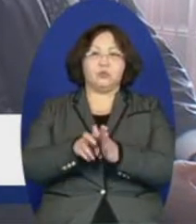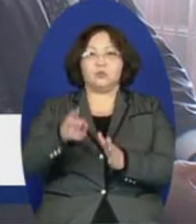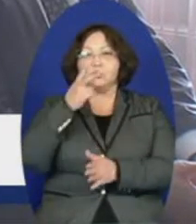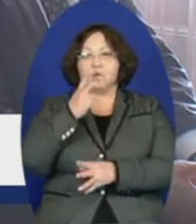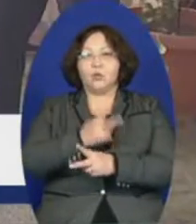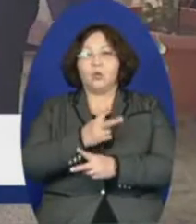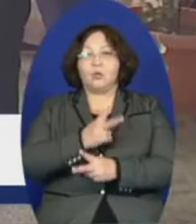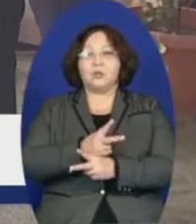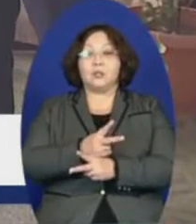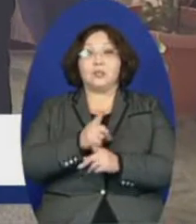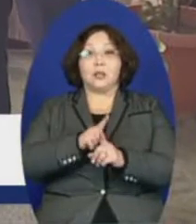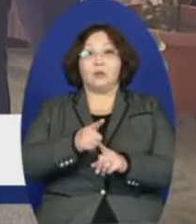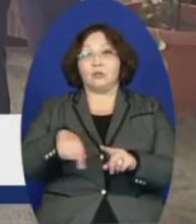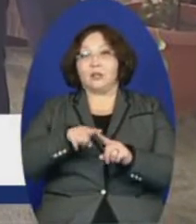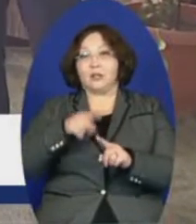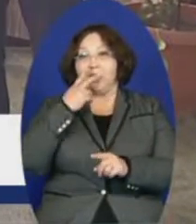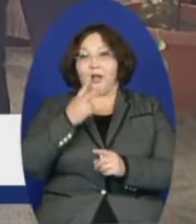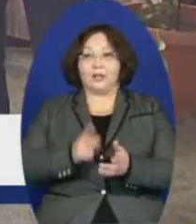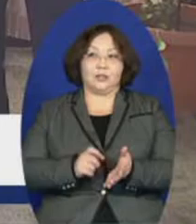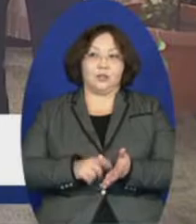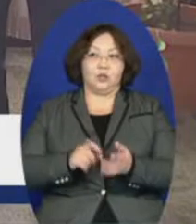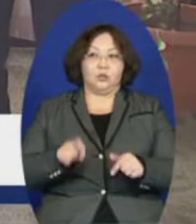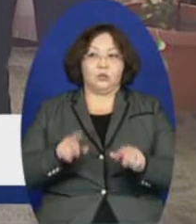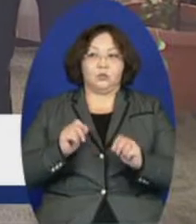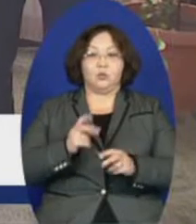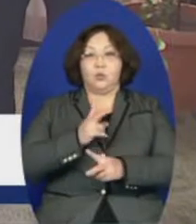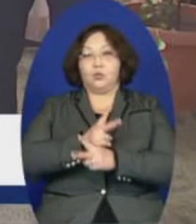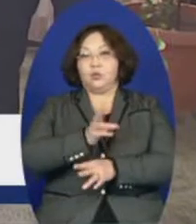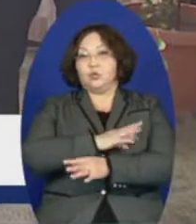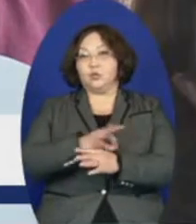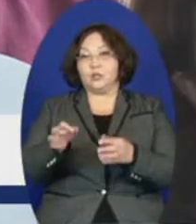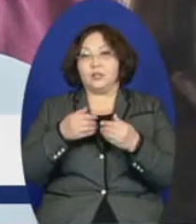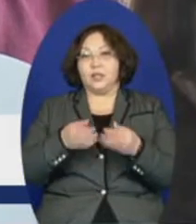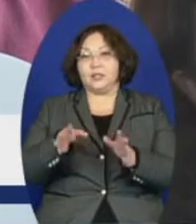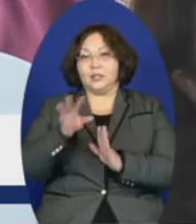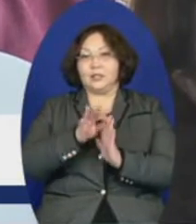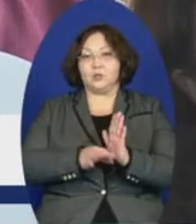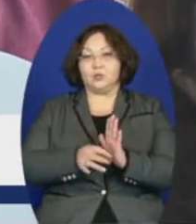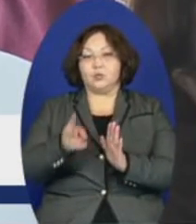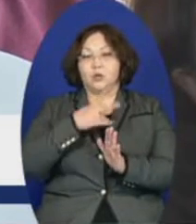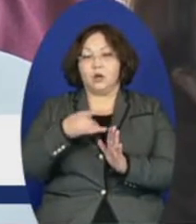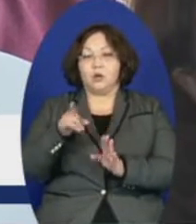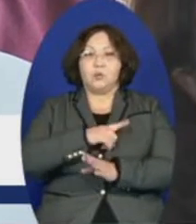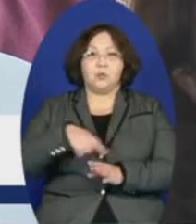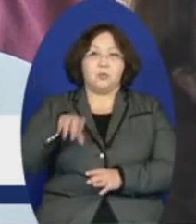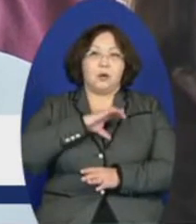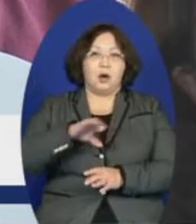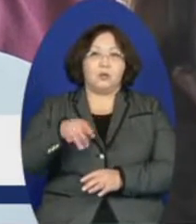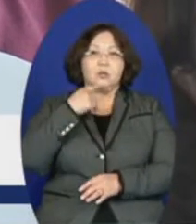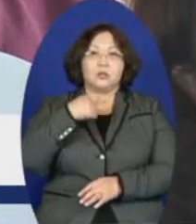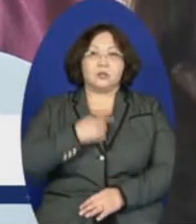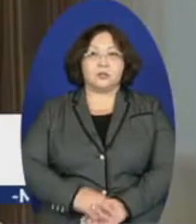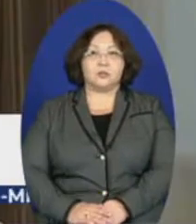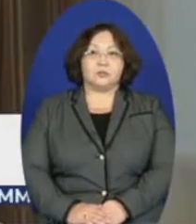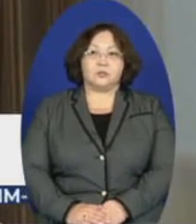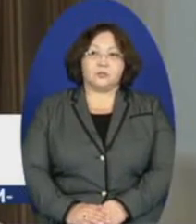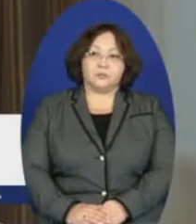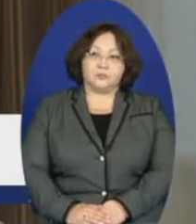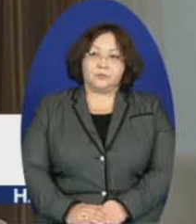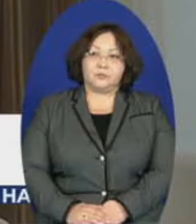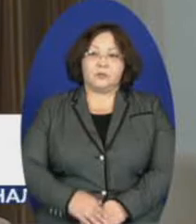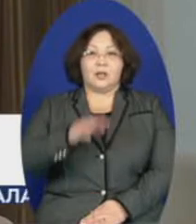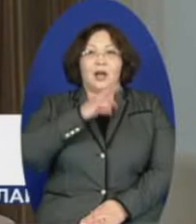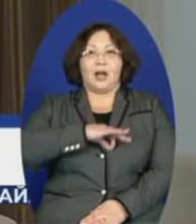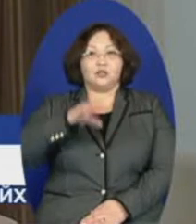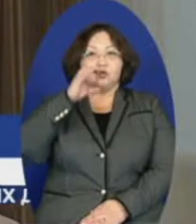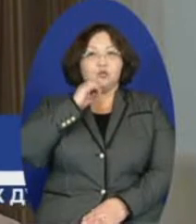эргэцэн хувьд эргэж харах зүйлүүд байгааг өнөөдөр болсон хуулийн төслийн нээлттэй хэлэлцүүлгийн үеэр хувийн хөгжлийнхэн хэлж байла. Ашиг сонирхлын